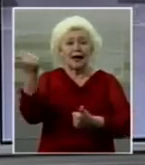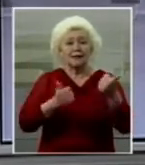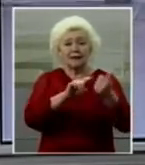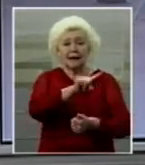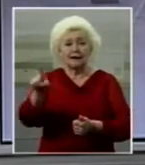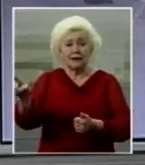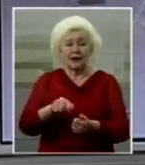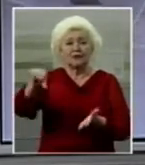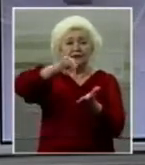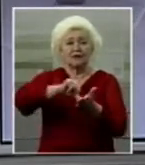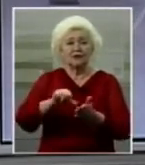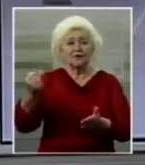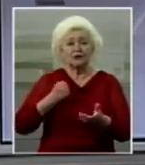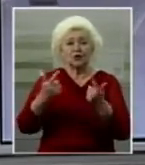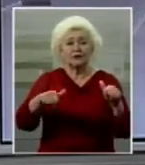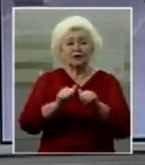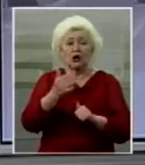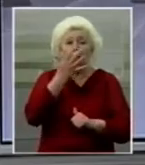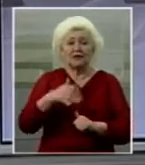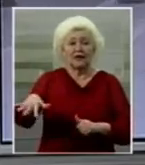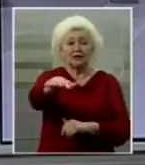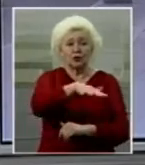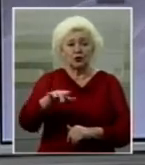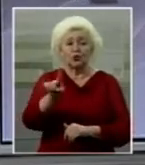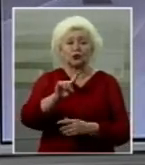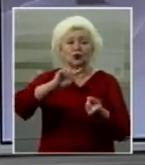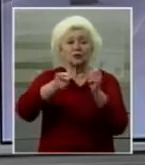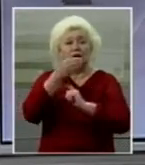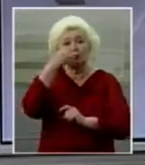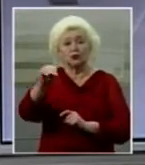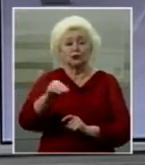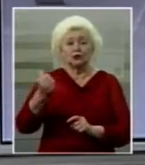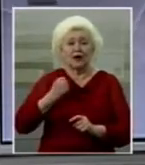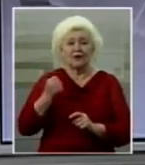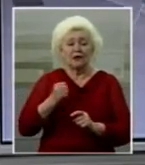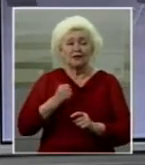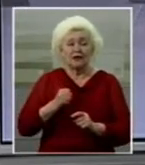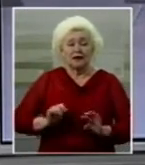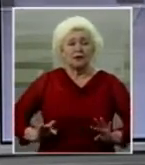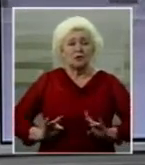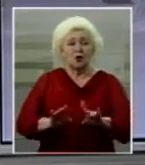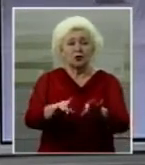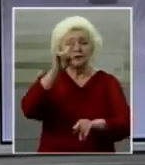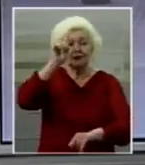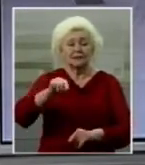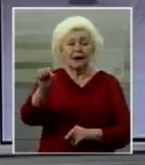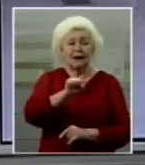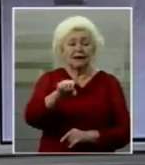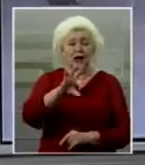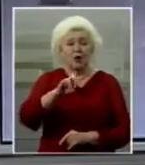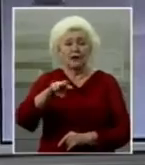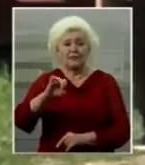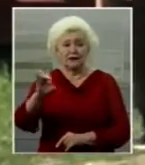представники військових частин Південного регіону. Хто став кращим у воєнізованому кросі, знає Аліна Олефір.